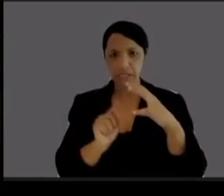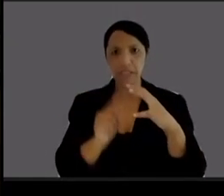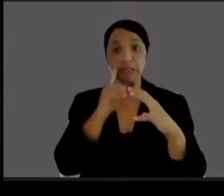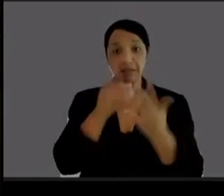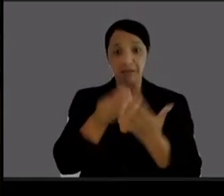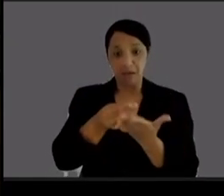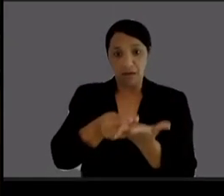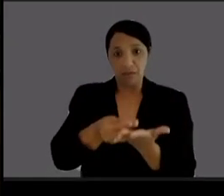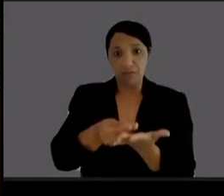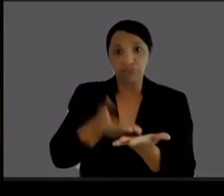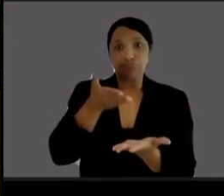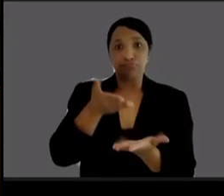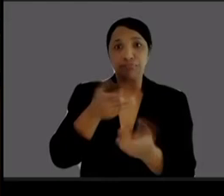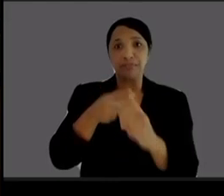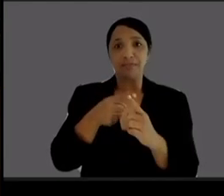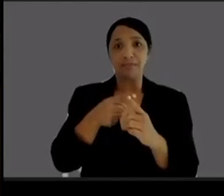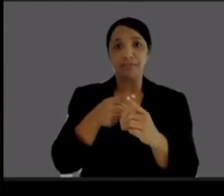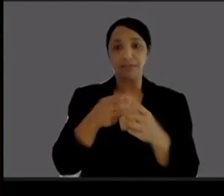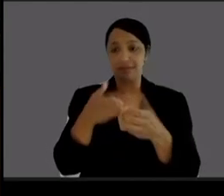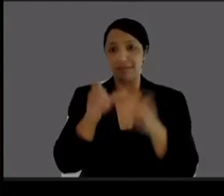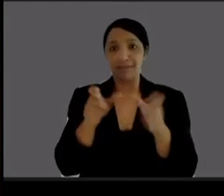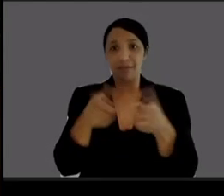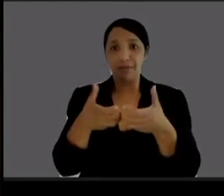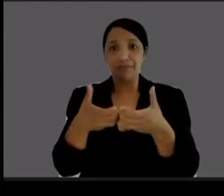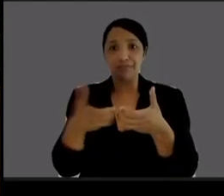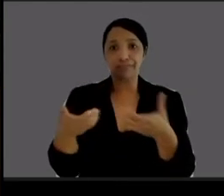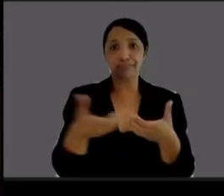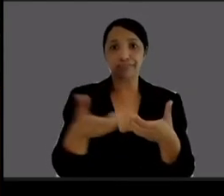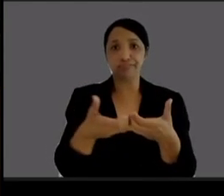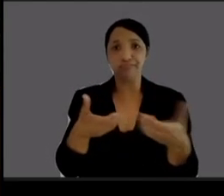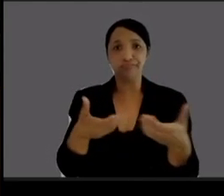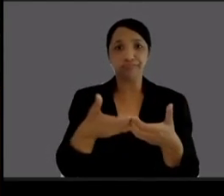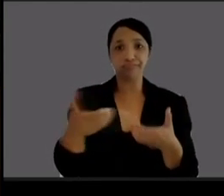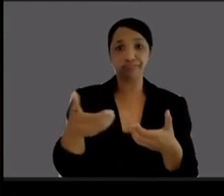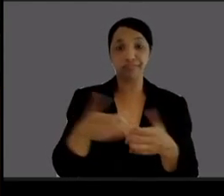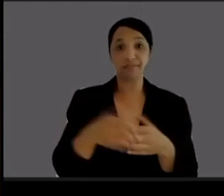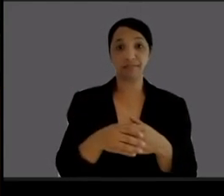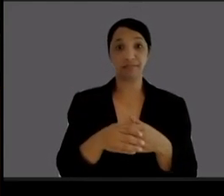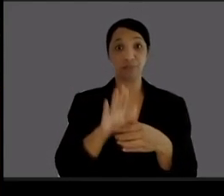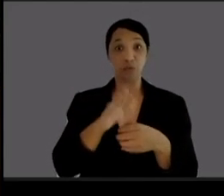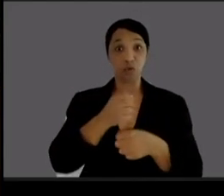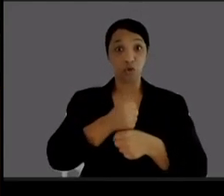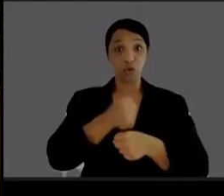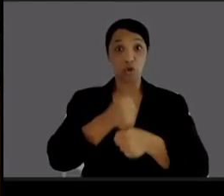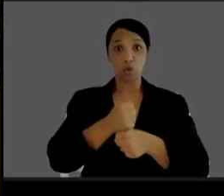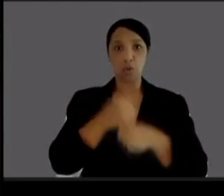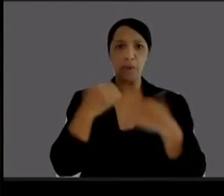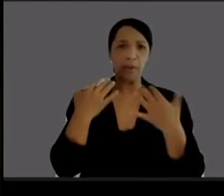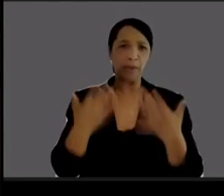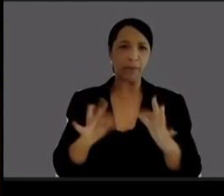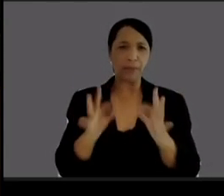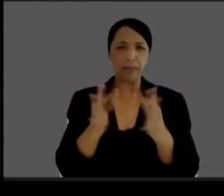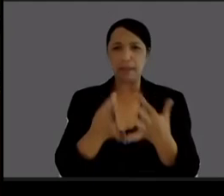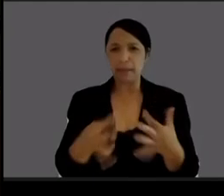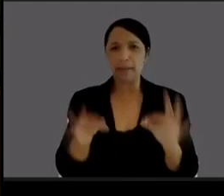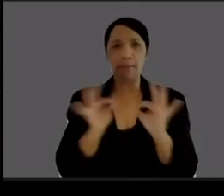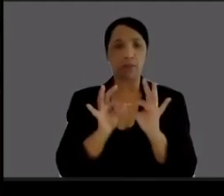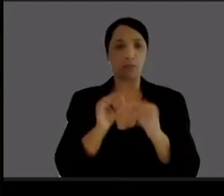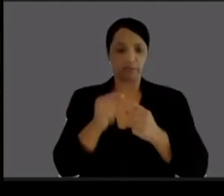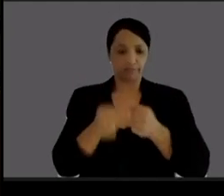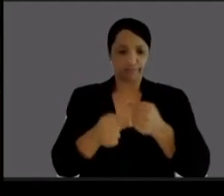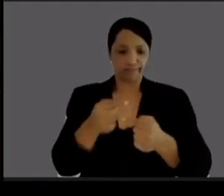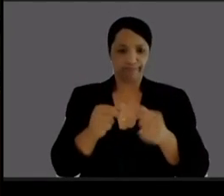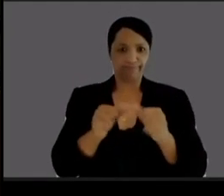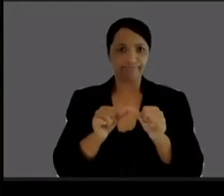的でえ弾力性のあるえこういったインターネットというものが確立されえ知性学的なえ緊張やえ